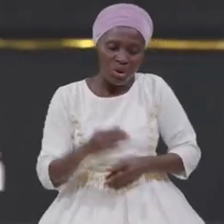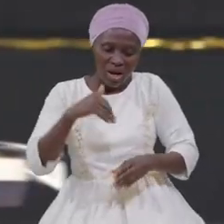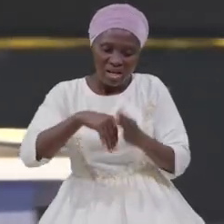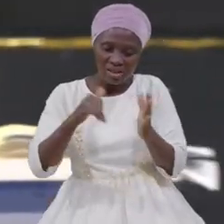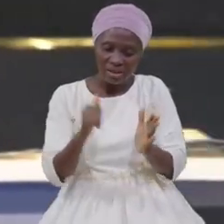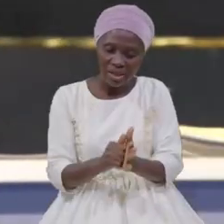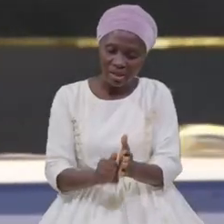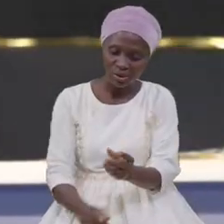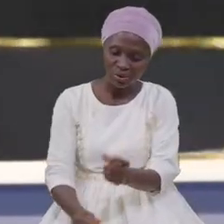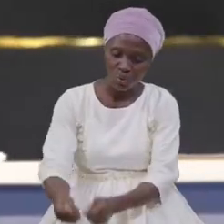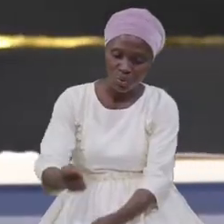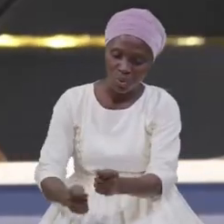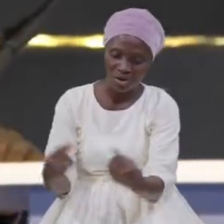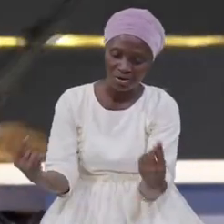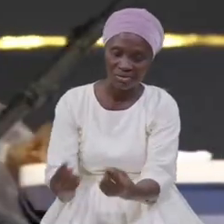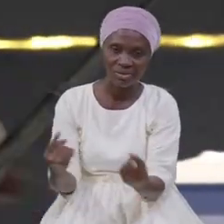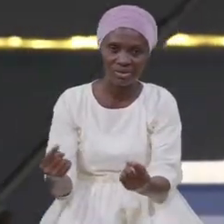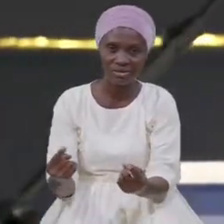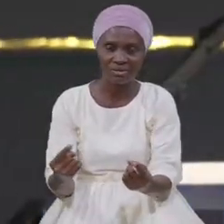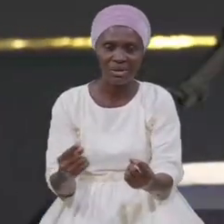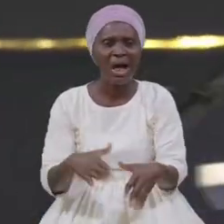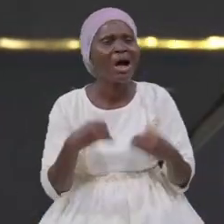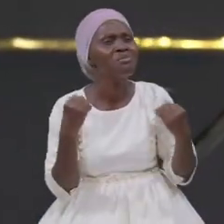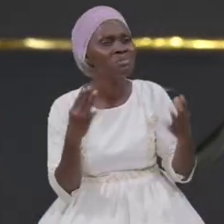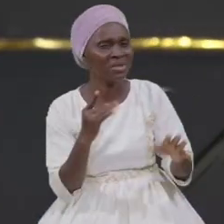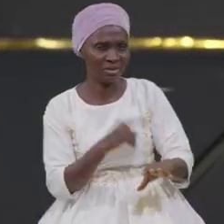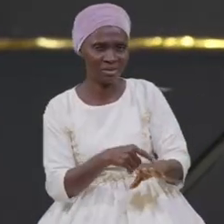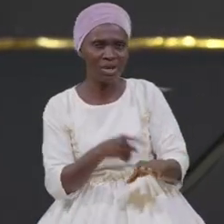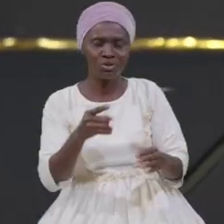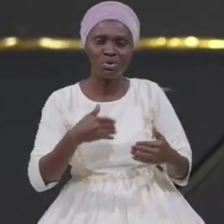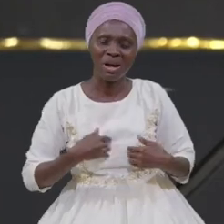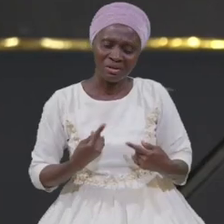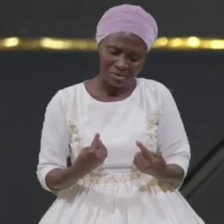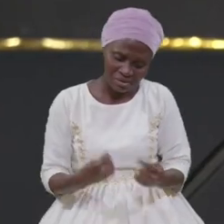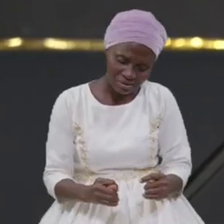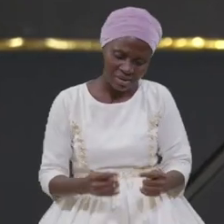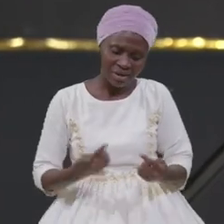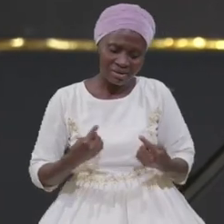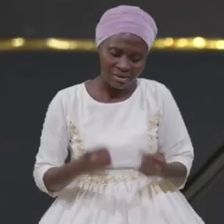tu as essayé plusieurs fois et tu as échoué. Et tu sais,